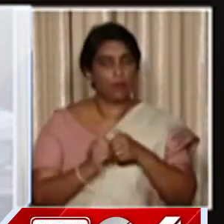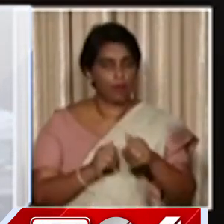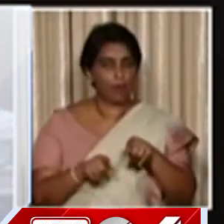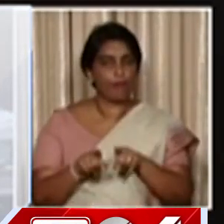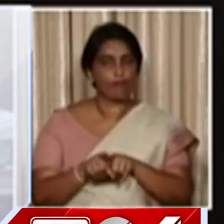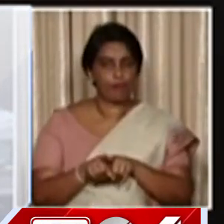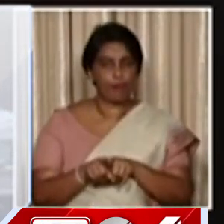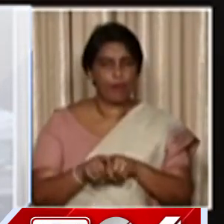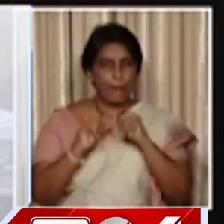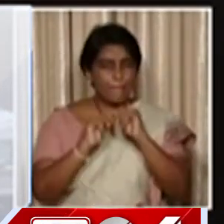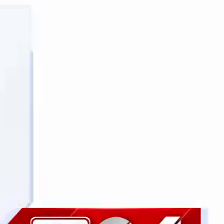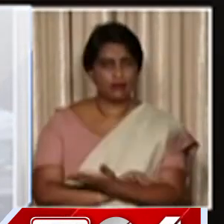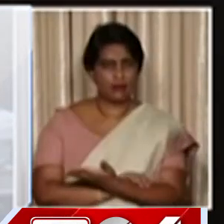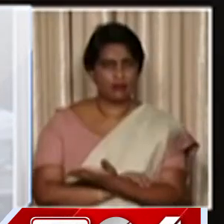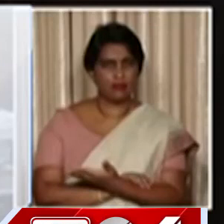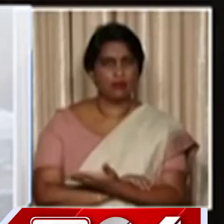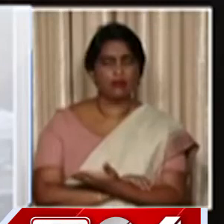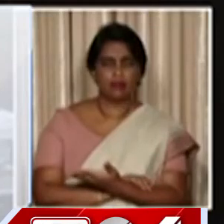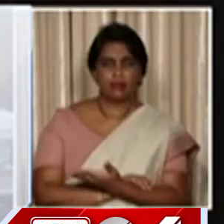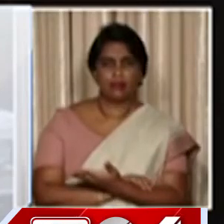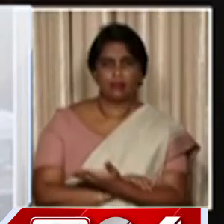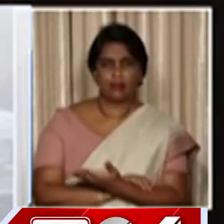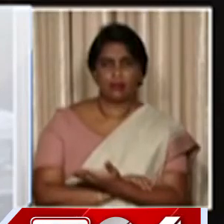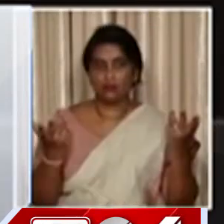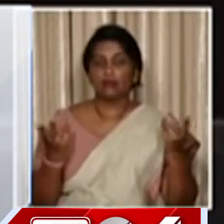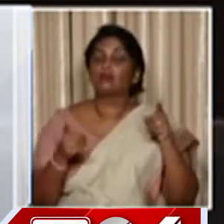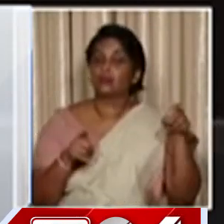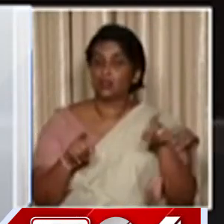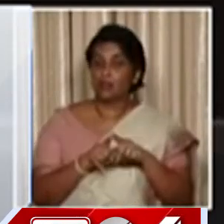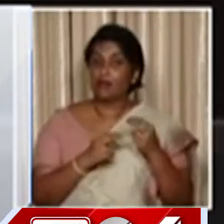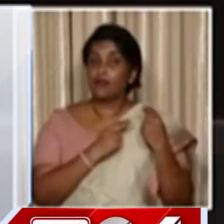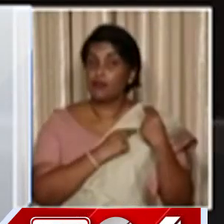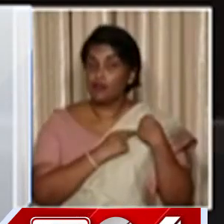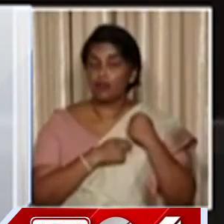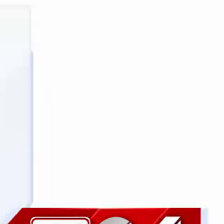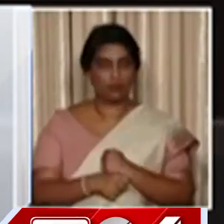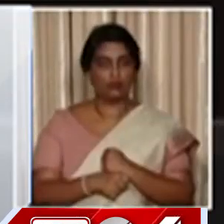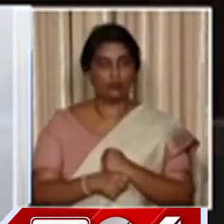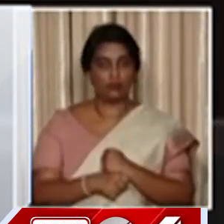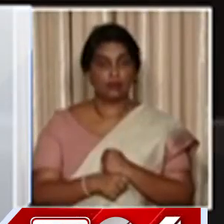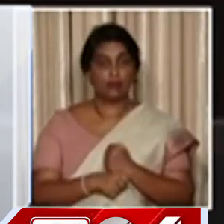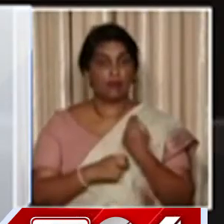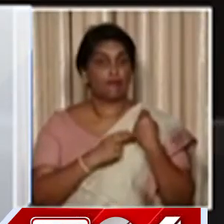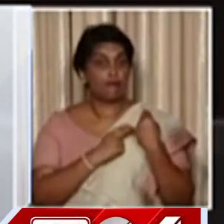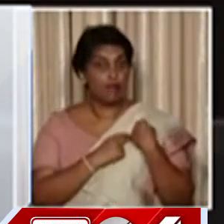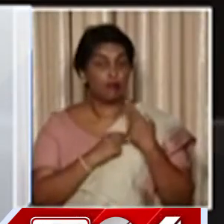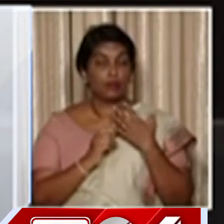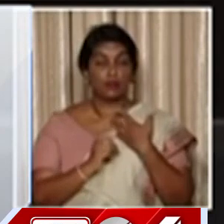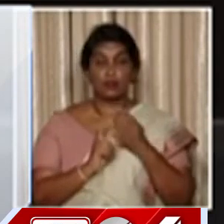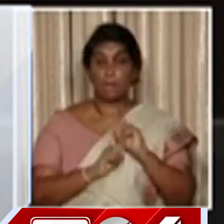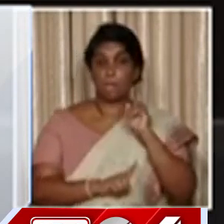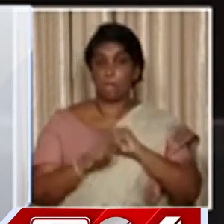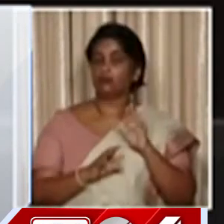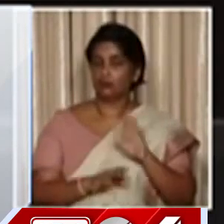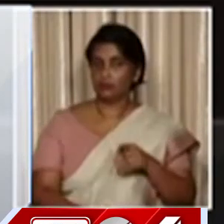පාලකෙන්ට මේ බලු වැඩ කරන්න ඉඩ දෙන්න එපා මේ සුණු ඇත්තටම බල්ලුවත් කරන්න නැති වෙලා වගේ කීතු ආණ්ඩුවක් හැටියට වගේ කීතු විධායකයක් කියන